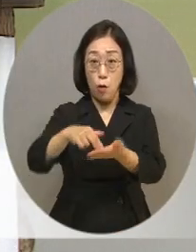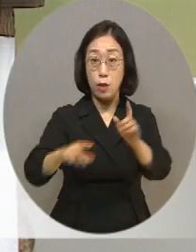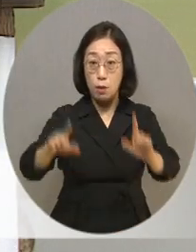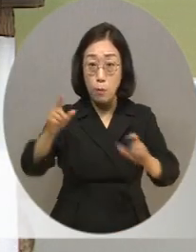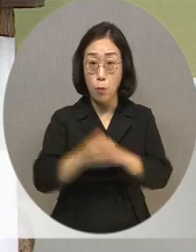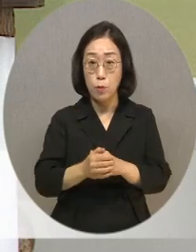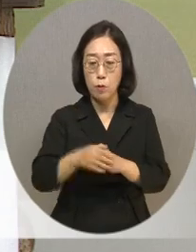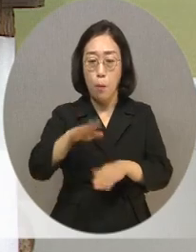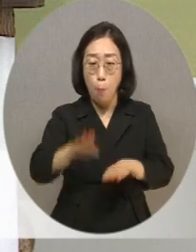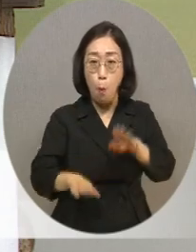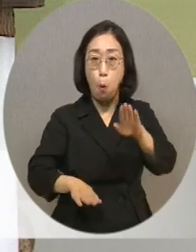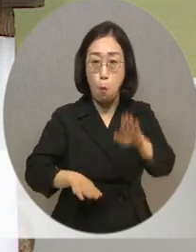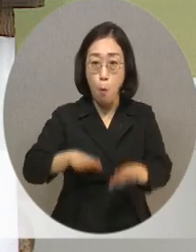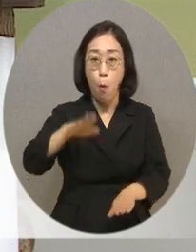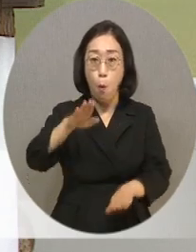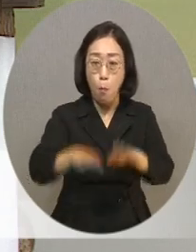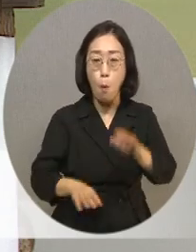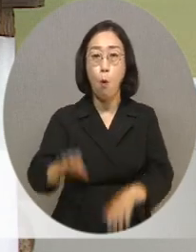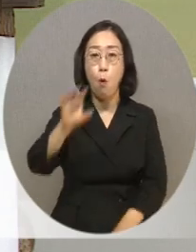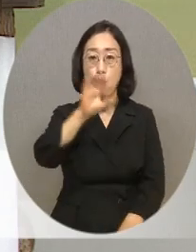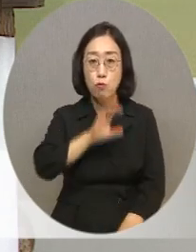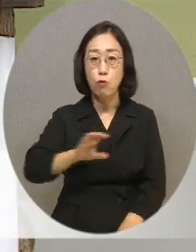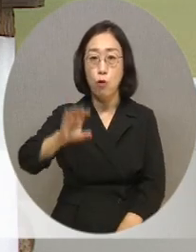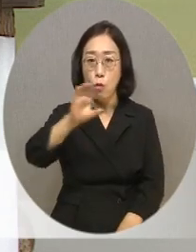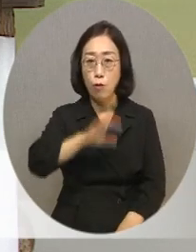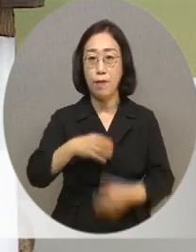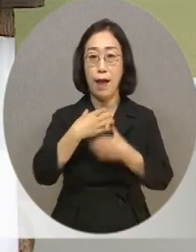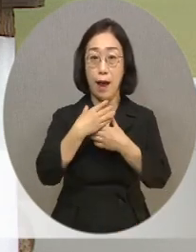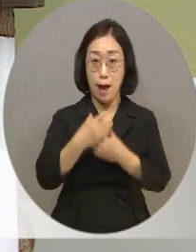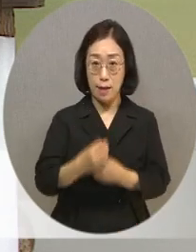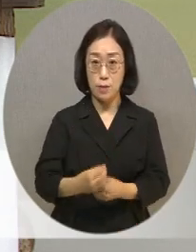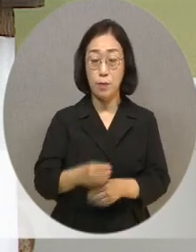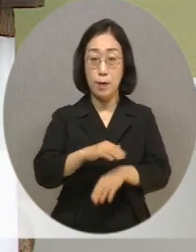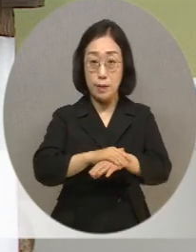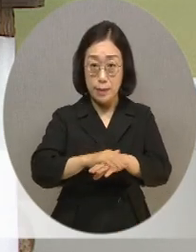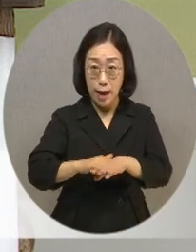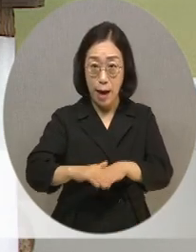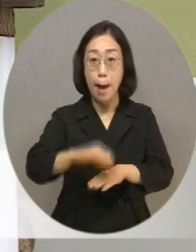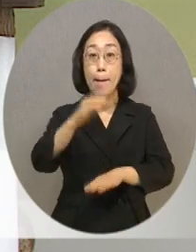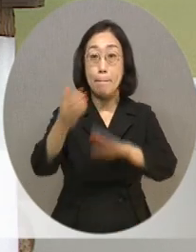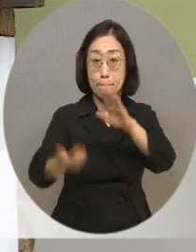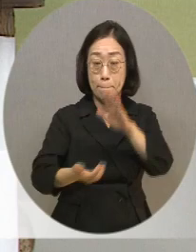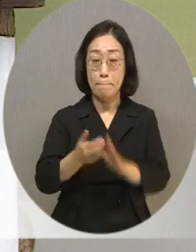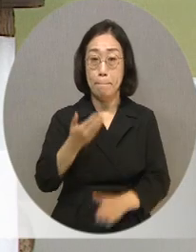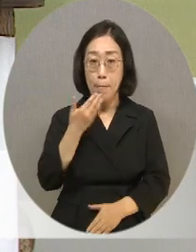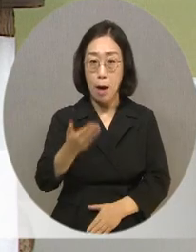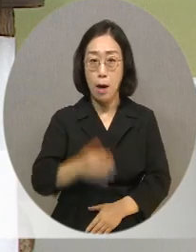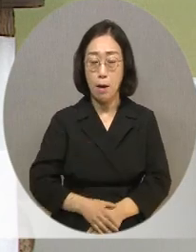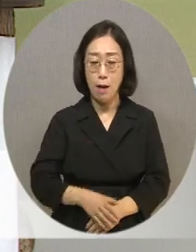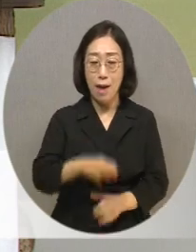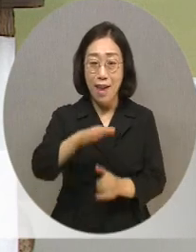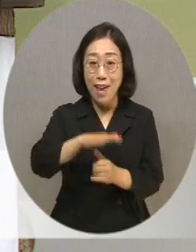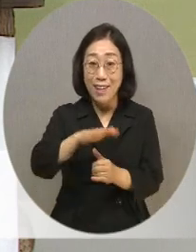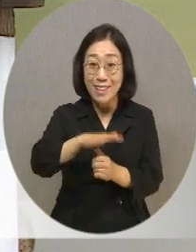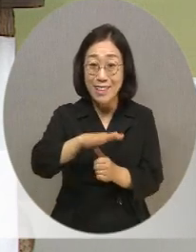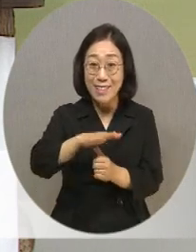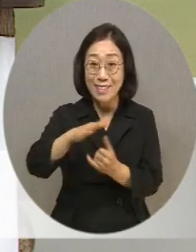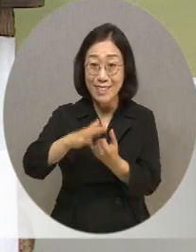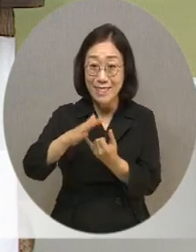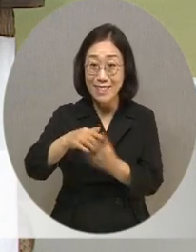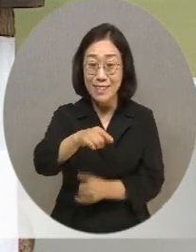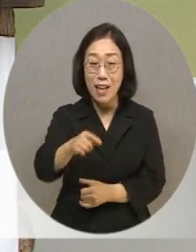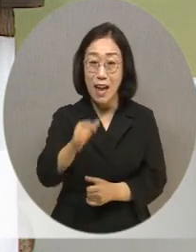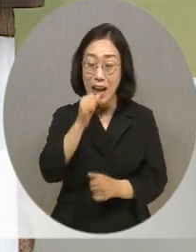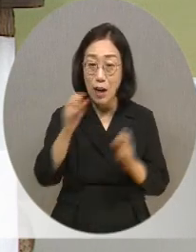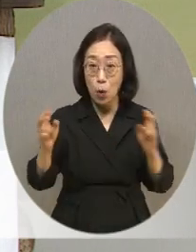제자리 걸음 같은 보행훈련을 안정감 있게 잘 해냈고요. 그리고 아이들이 로봇을 또